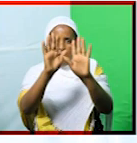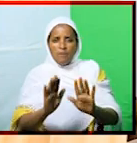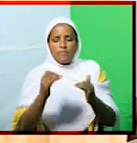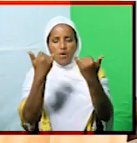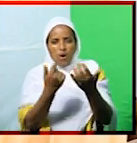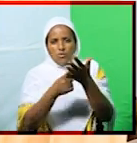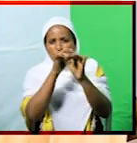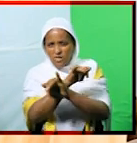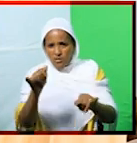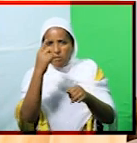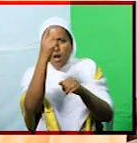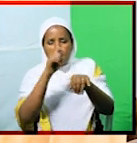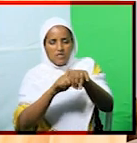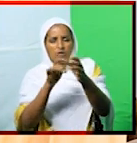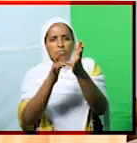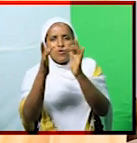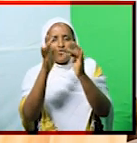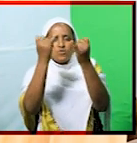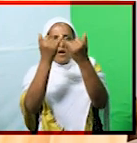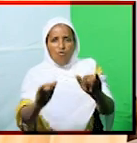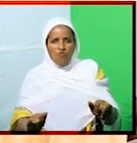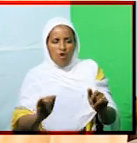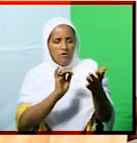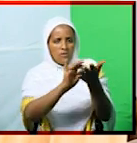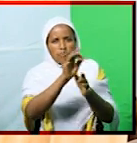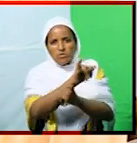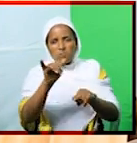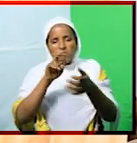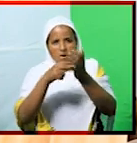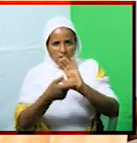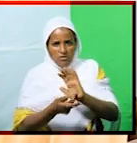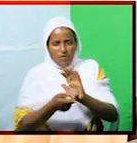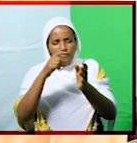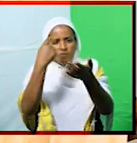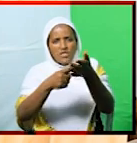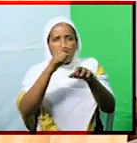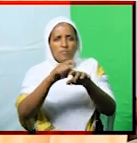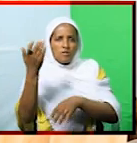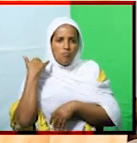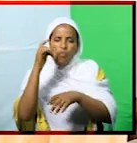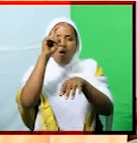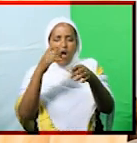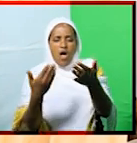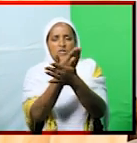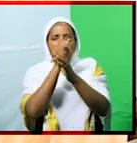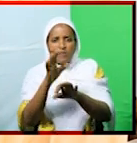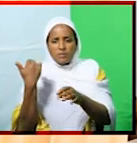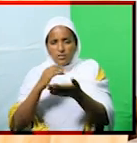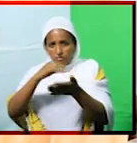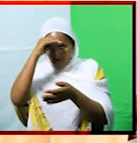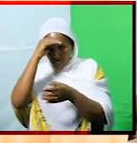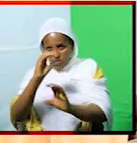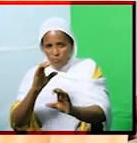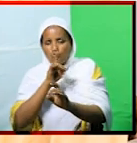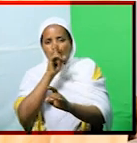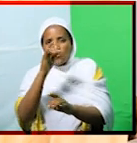አሁንም እንደዚያ አንዴ በኢየሱስ ተከፍሏል እንደሚሉት ማለት ነው፣ ዛሬ ጊዜ ማለት ነው። በዚያም ጊዜ ነበሩ፣ አዲስ የለም። ቅድማ በመምህር እንዳሉት